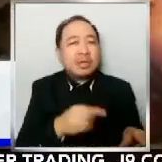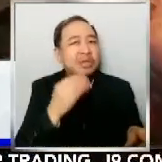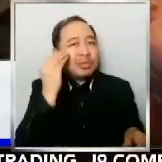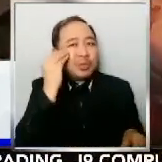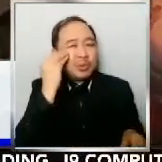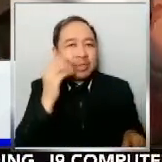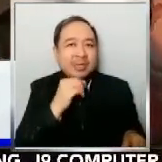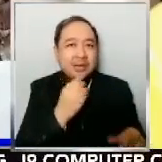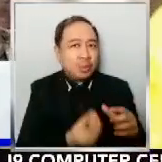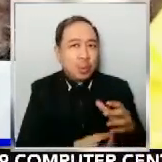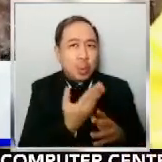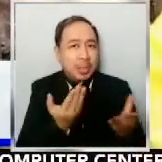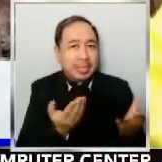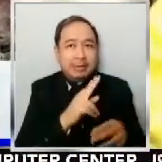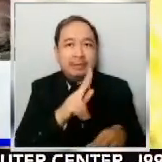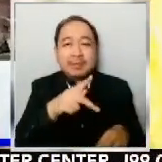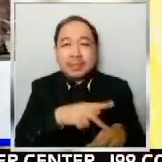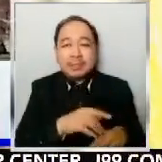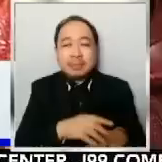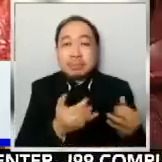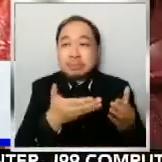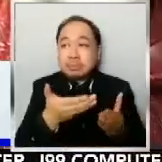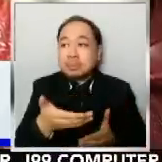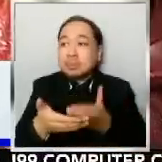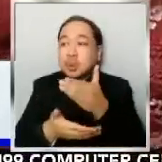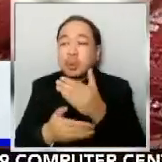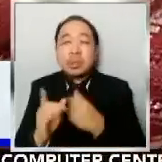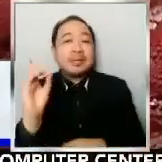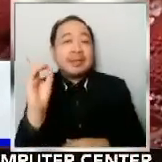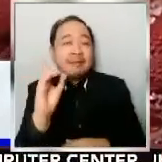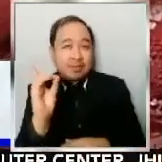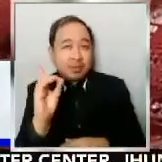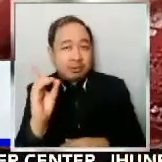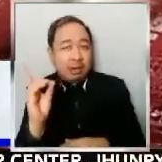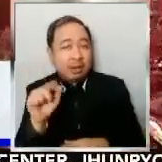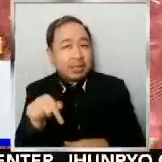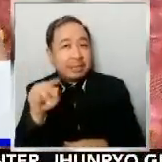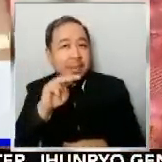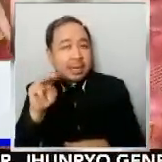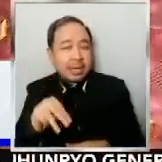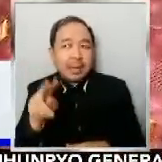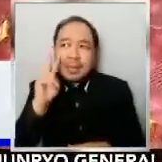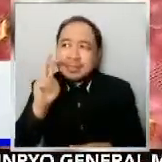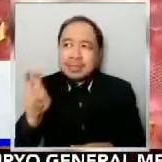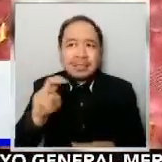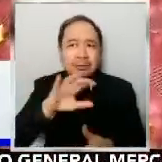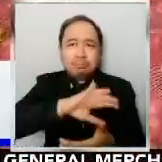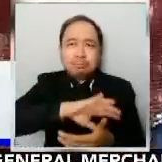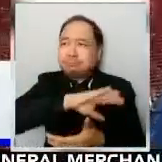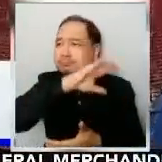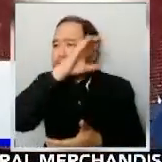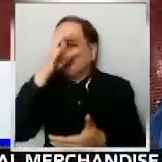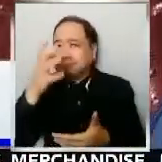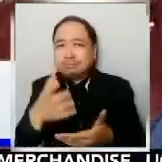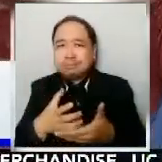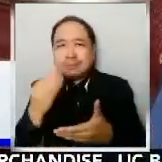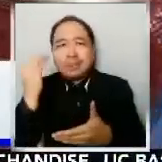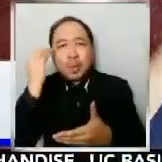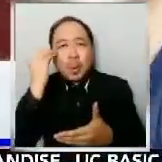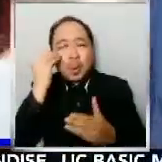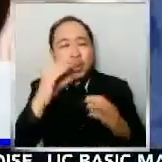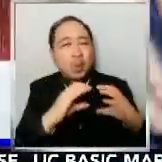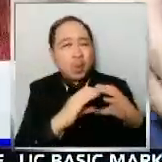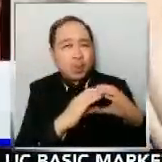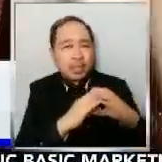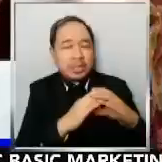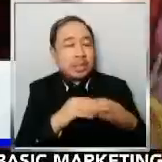Kaya pinuntahan namin ang Divisoria sa Maynila. Dito ay nakita nga namin ang bulto-bulto ng malalaking sibuyas na binibenta ng